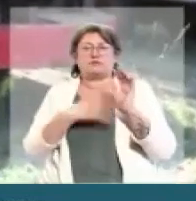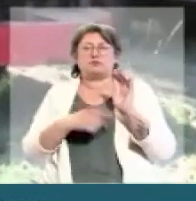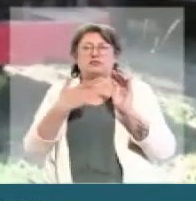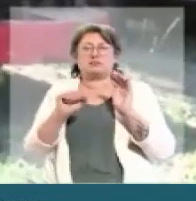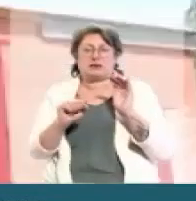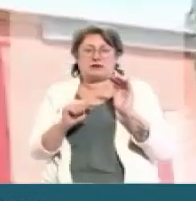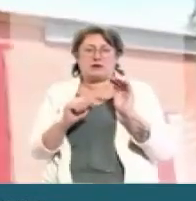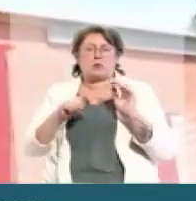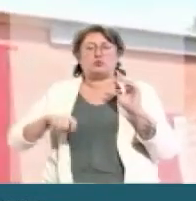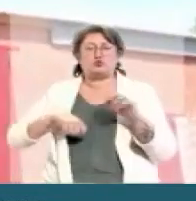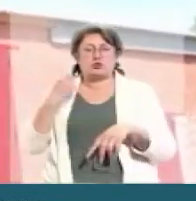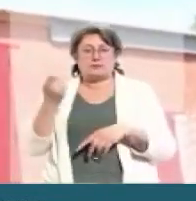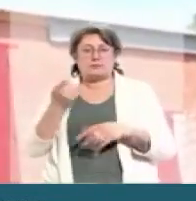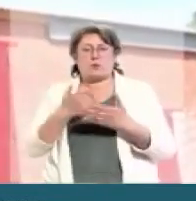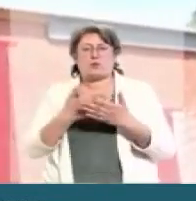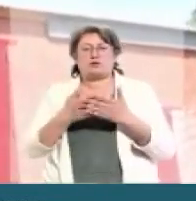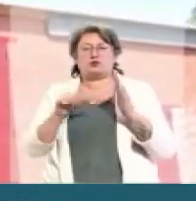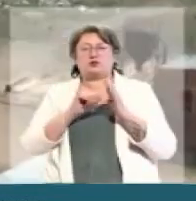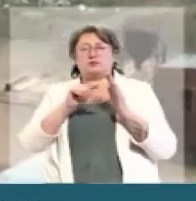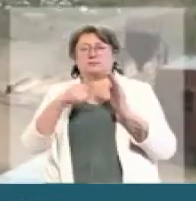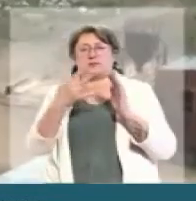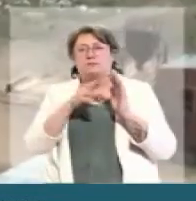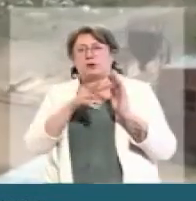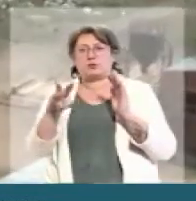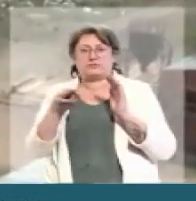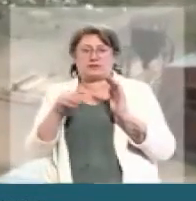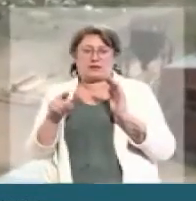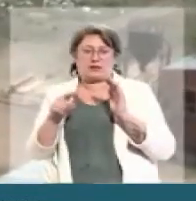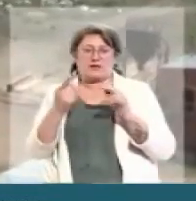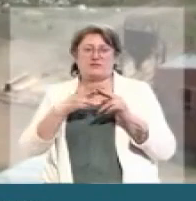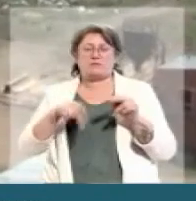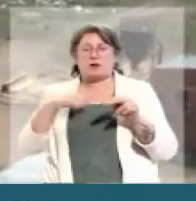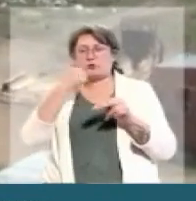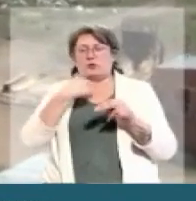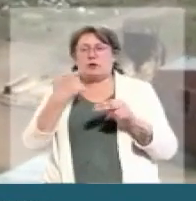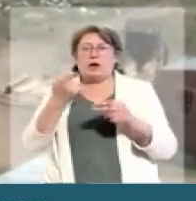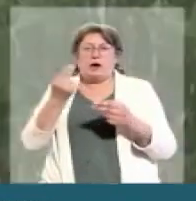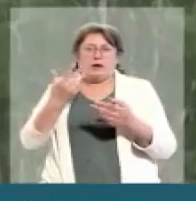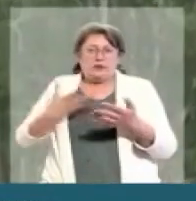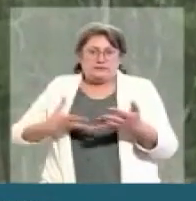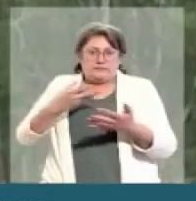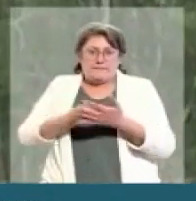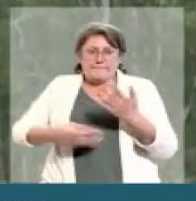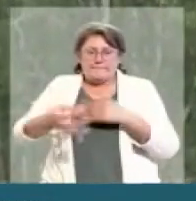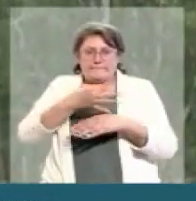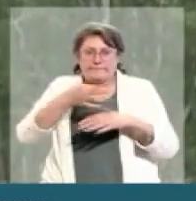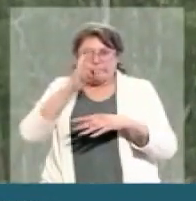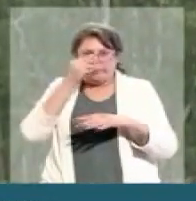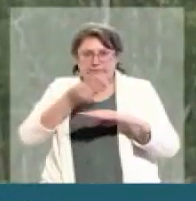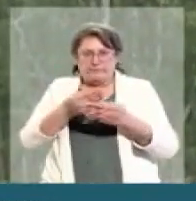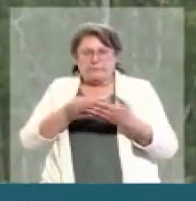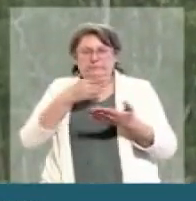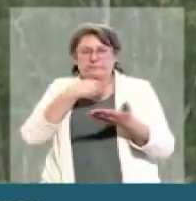290 гектаров. Ущерб составил около 6,5 миллионов тенге. В этом году за счет средств областного бюджета в